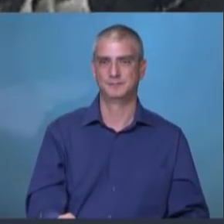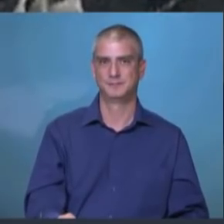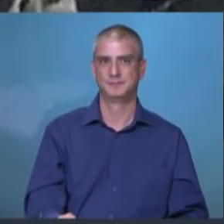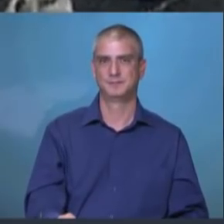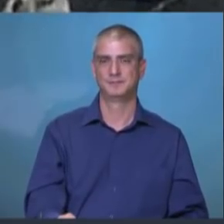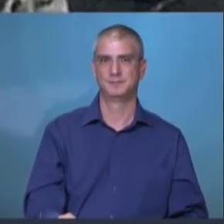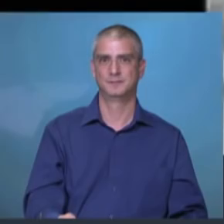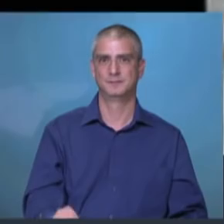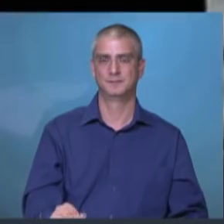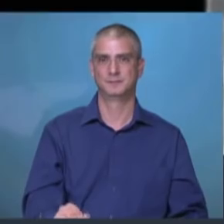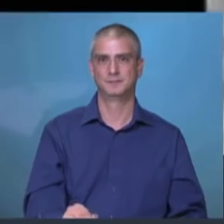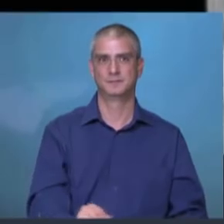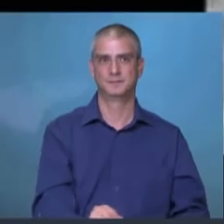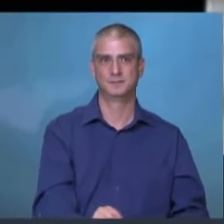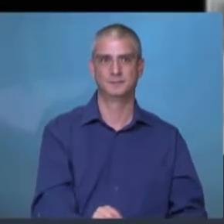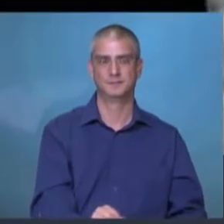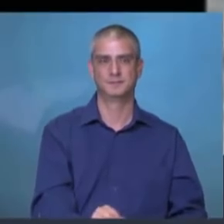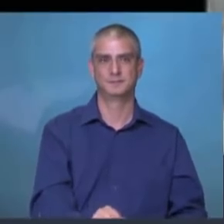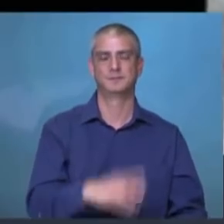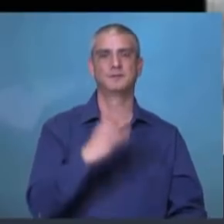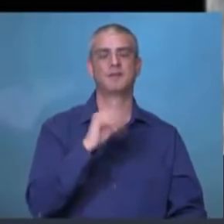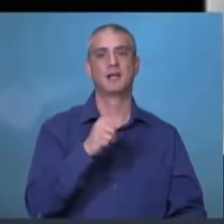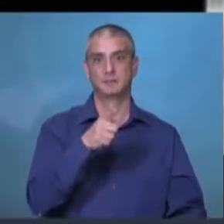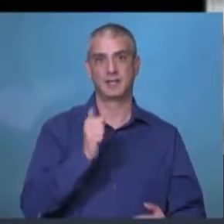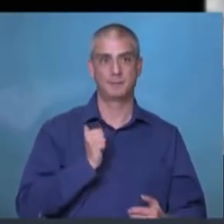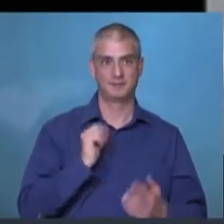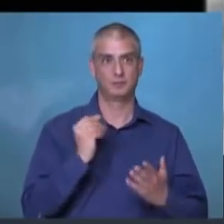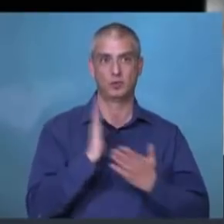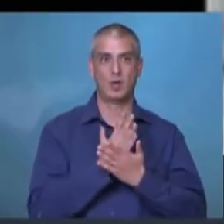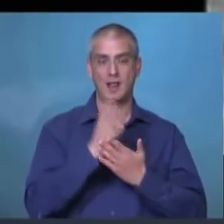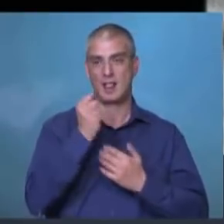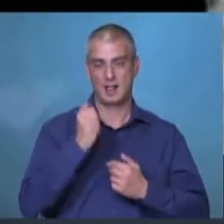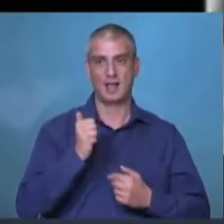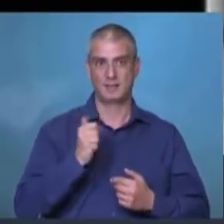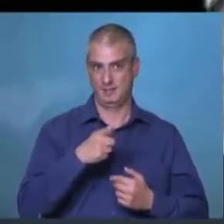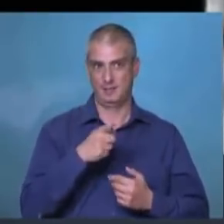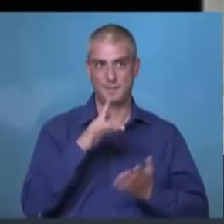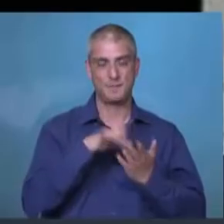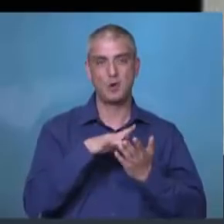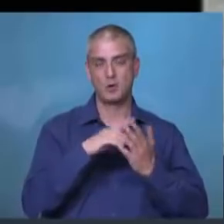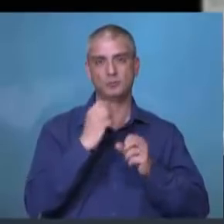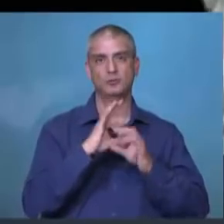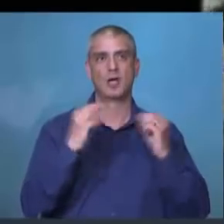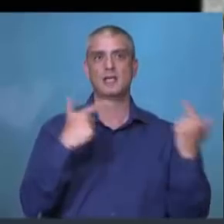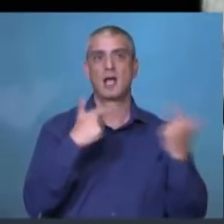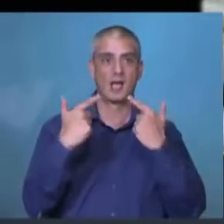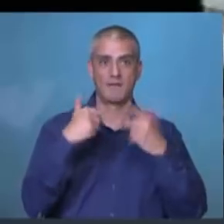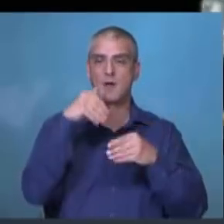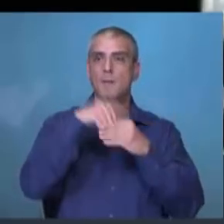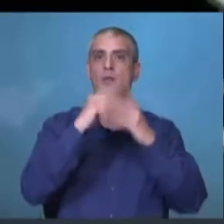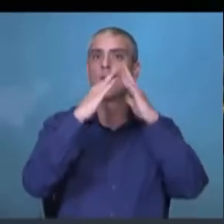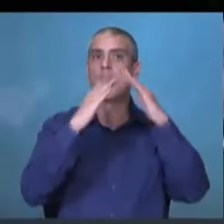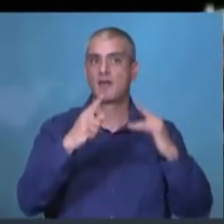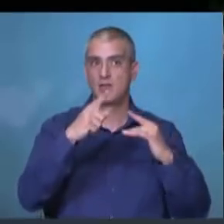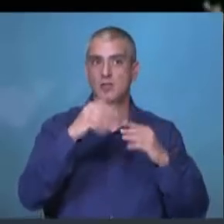פתוחים. וגם זה, מישהו בצבא החליט לקחת את משפחות החללים למקום שבו נערך הקרב, בתוך לבנון,